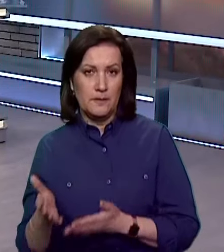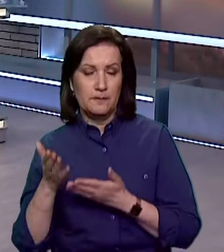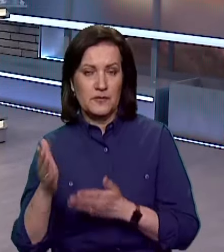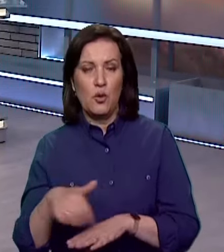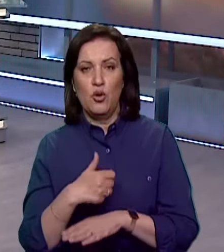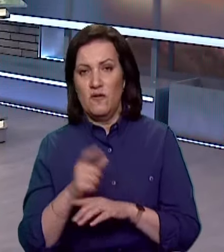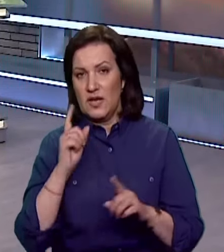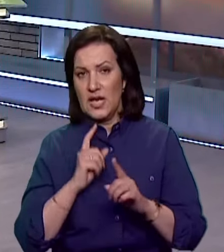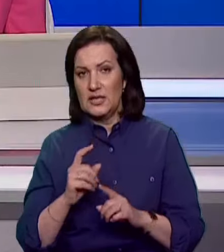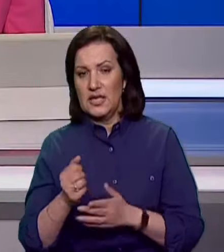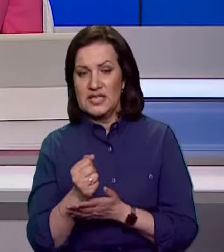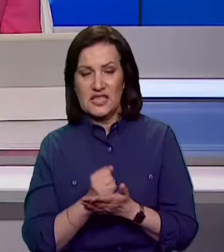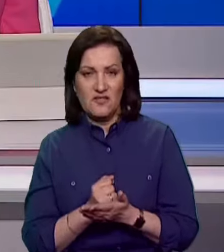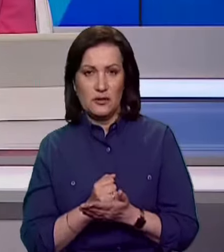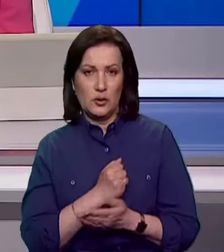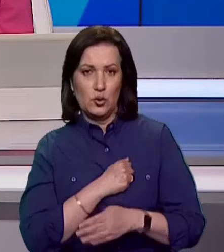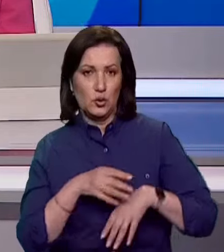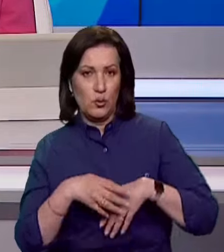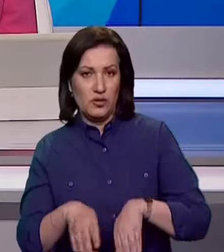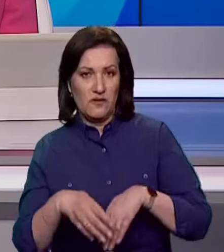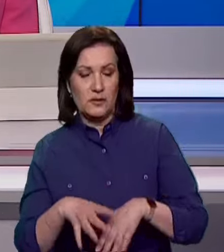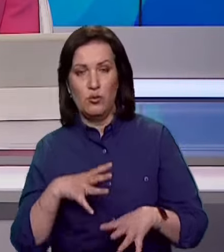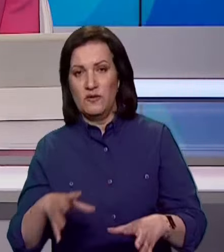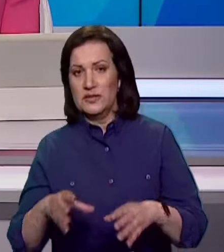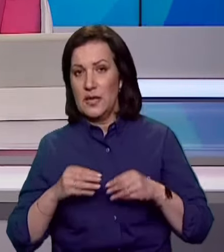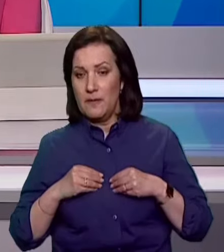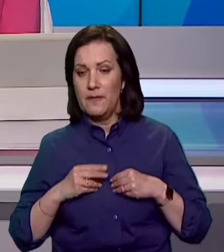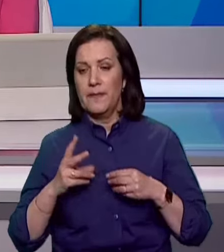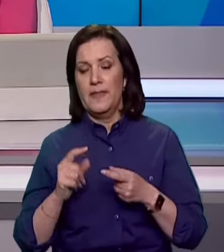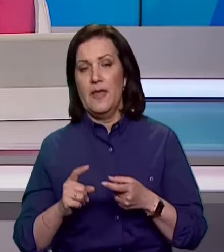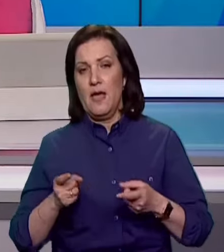Тимочко, голова Ради резервістів сухопутних військ, був з нами наживо.